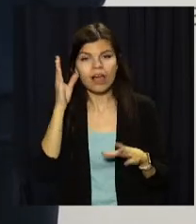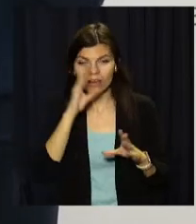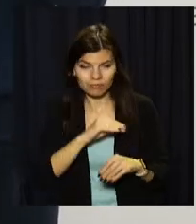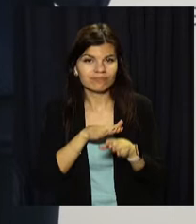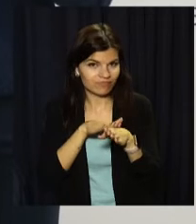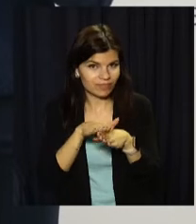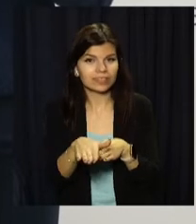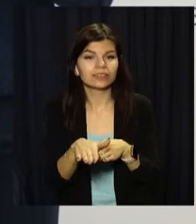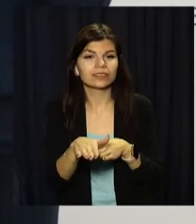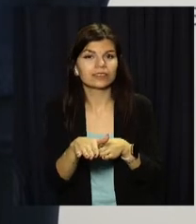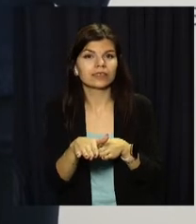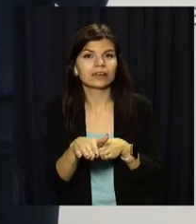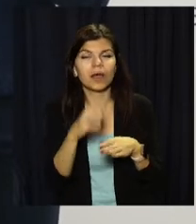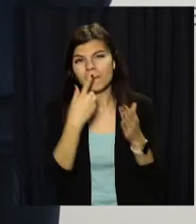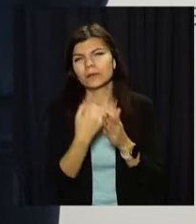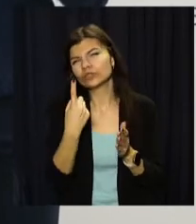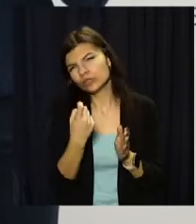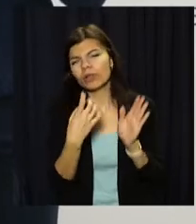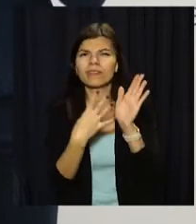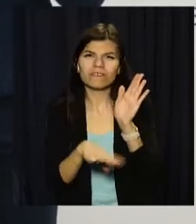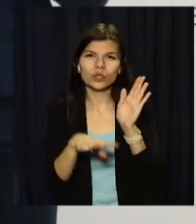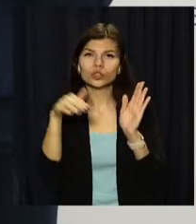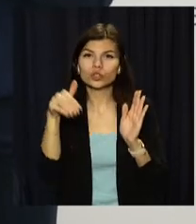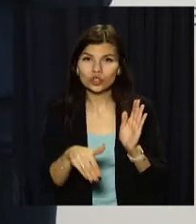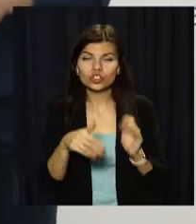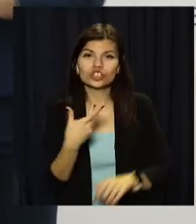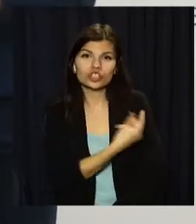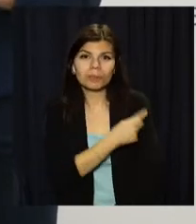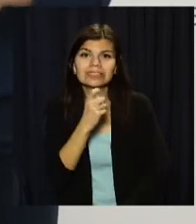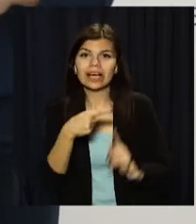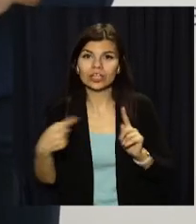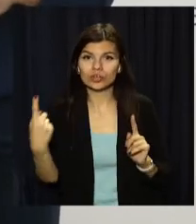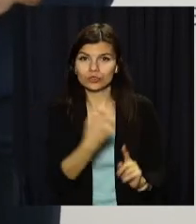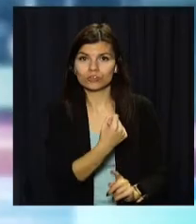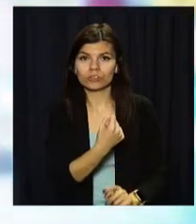здійснювати близько 190 тисяч щеплень за тиждень.